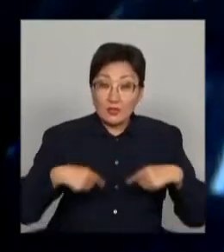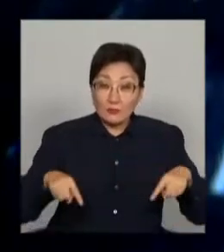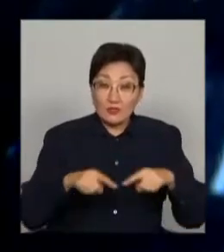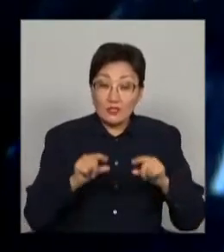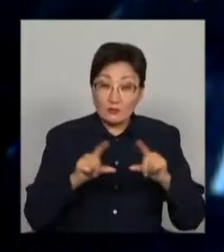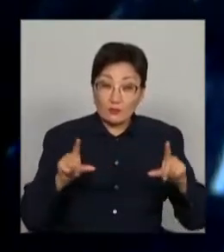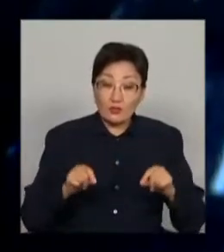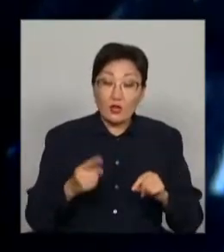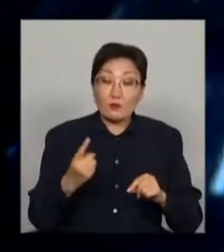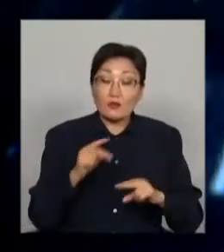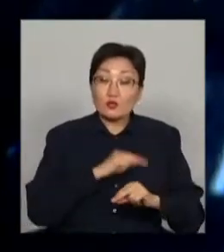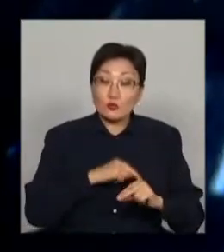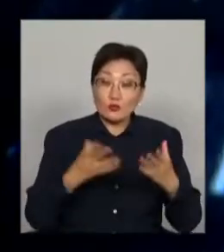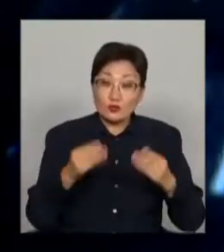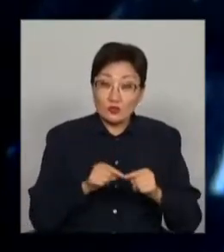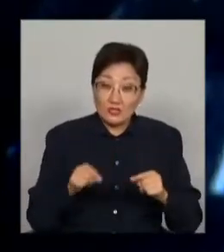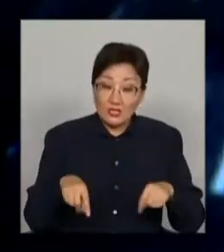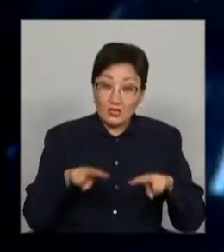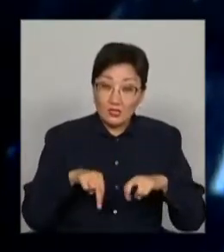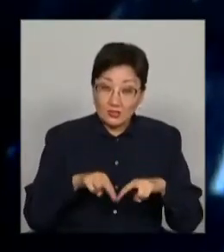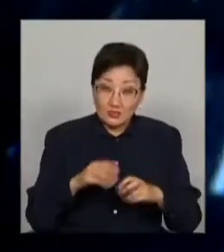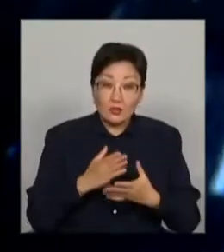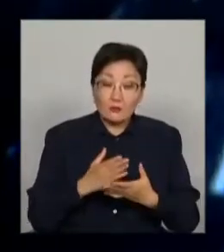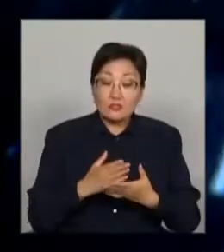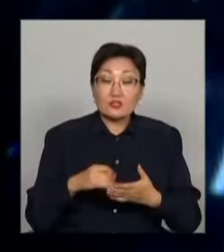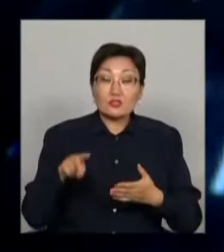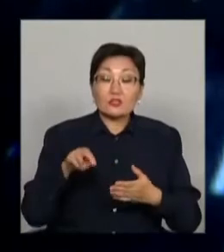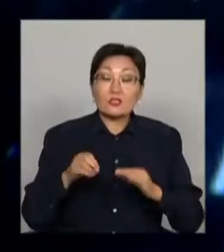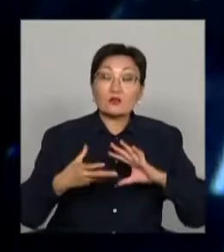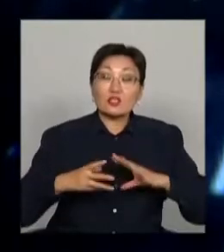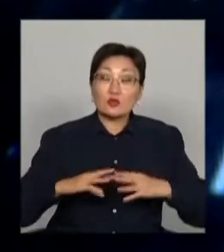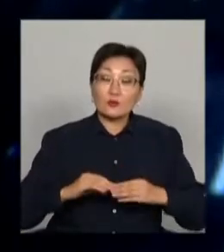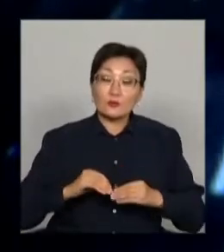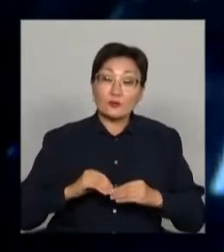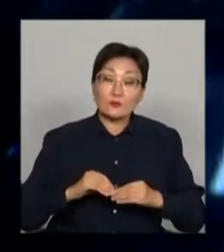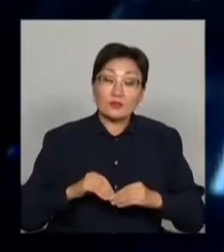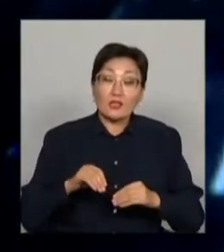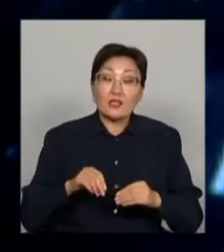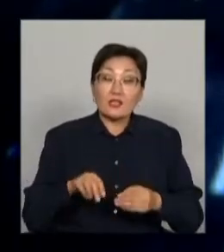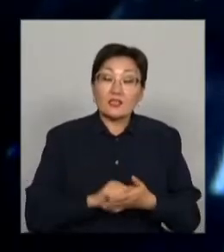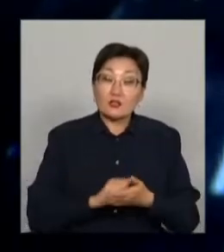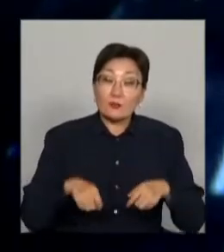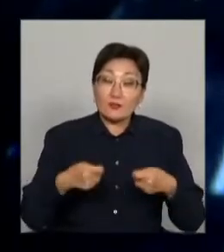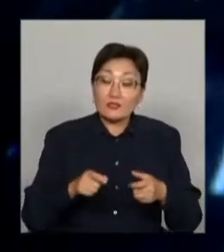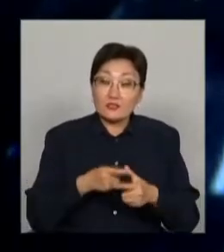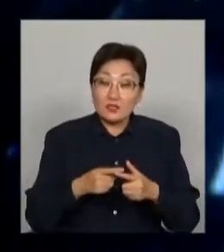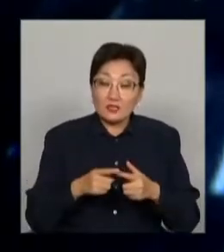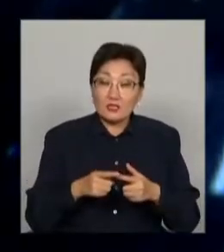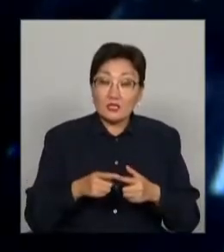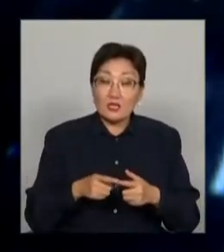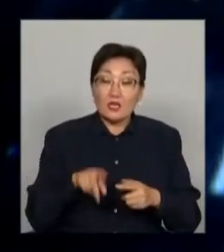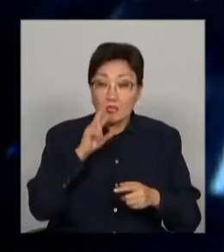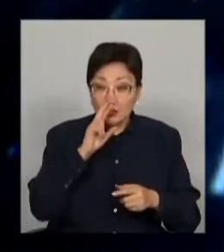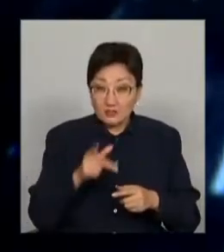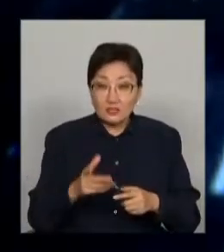департамент, бір жұмыс күні ішінде қарастырамыз. Нәтижесінде лицензия беріледі, болмаса